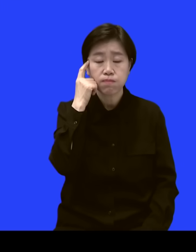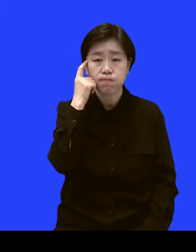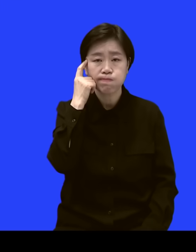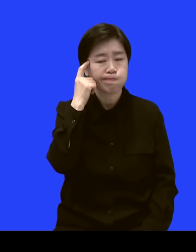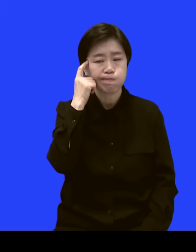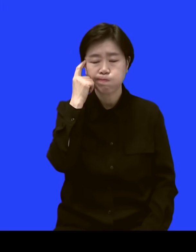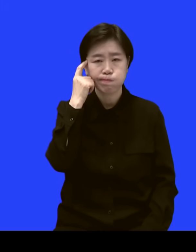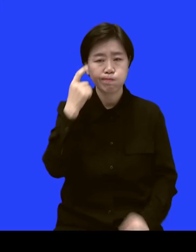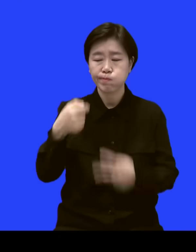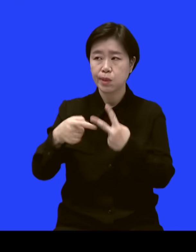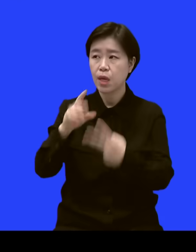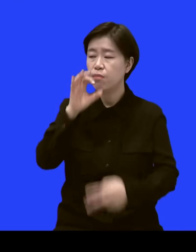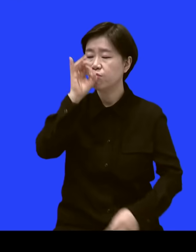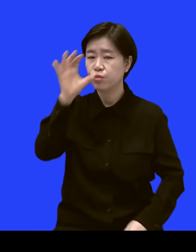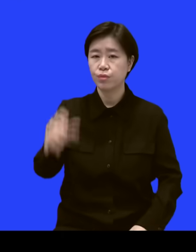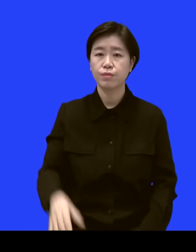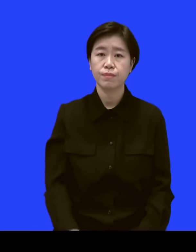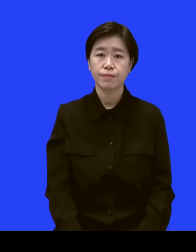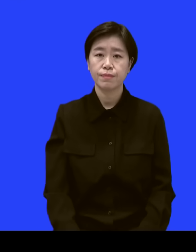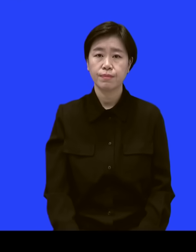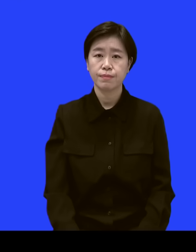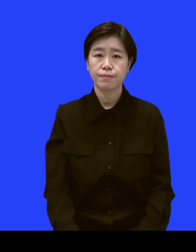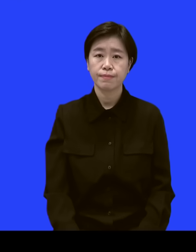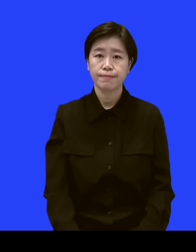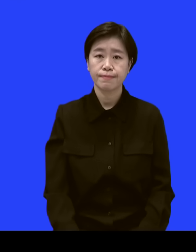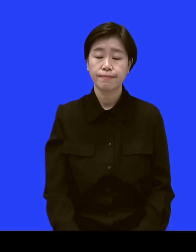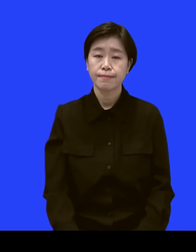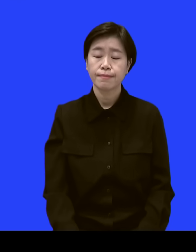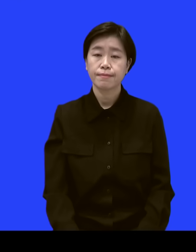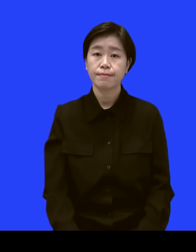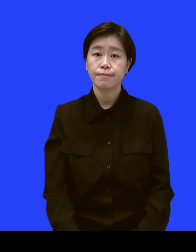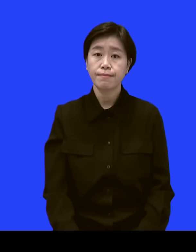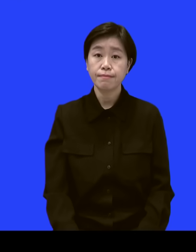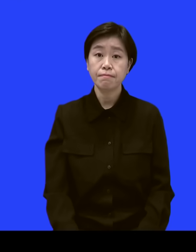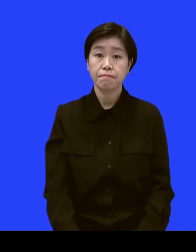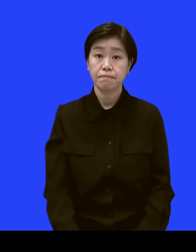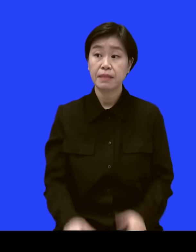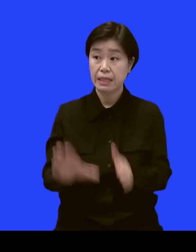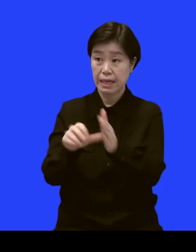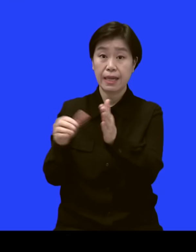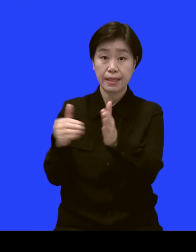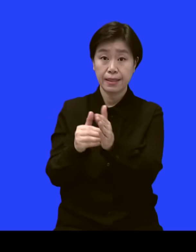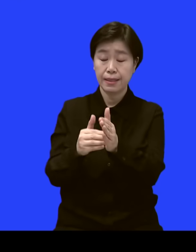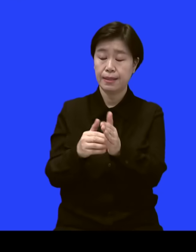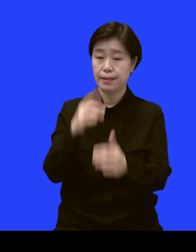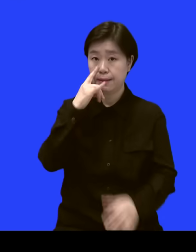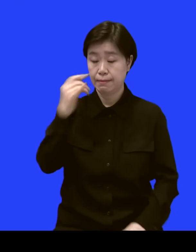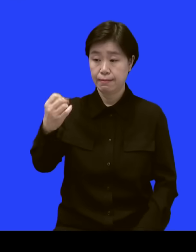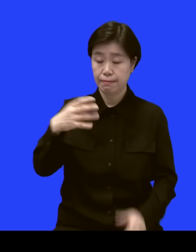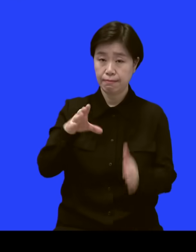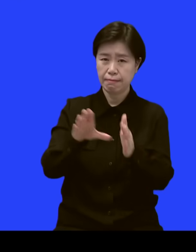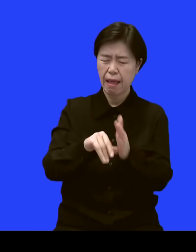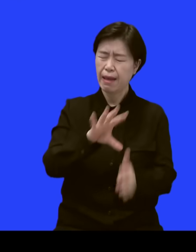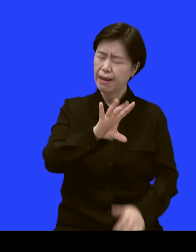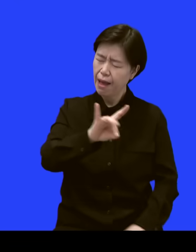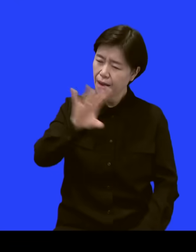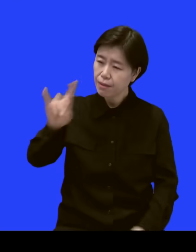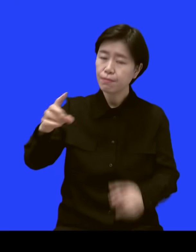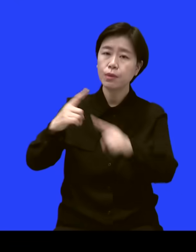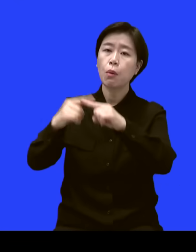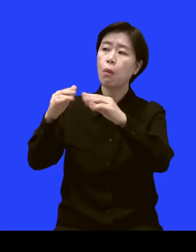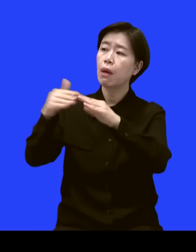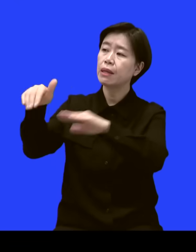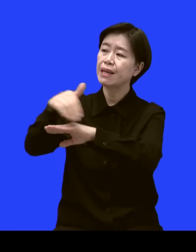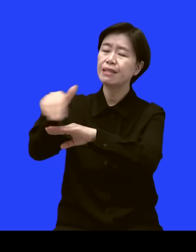한 번씩은 갔었거든요. 예. 왔다 갔다 한번 하고 엄마가 가자 그러면 못 이기는 척 한 번씩 네. 가고 했는데 정말 하나님이